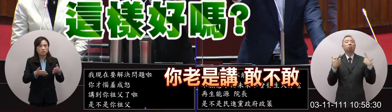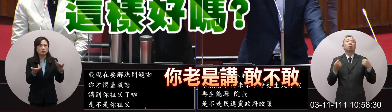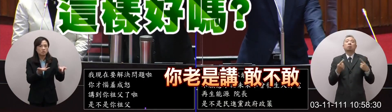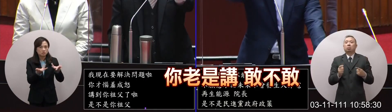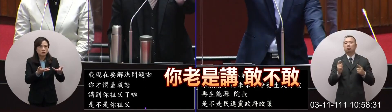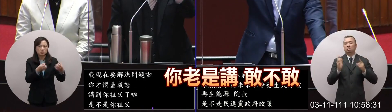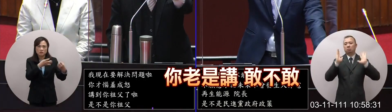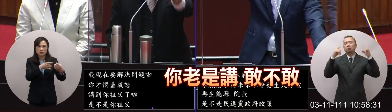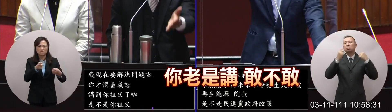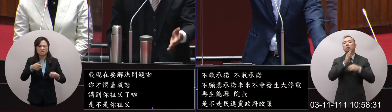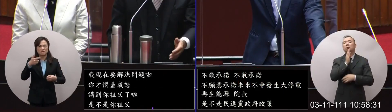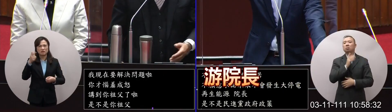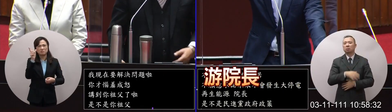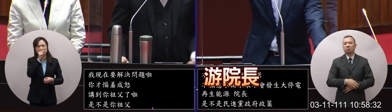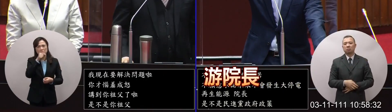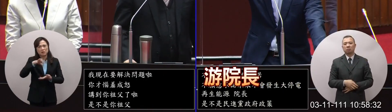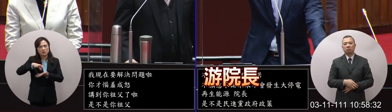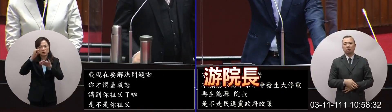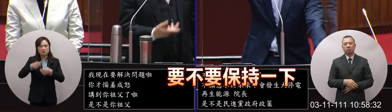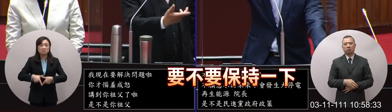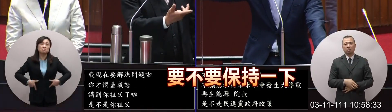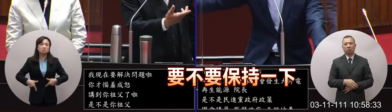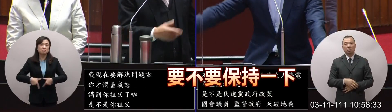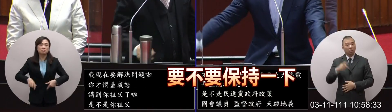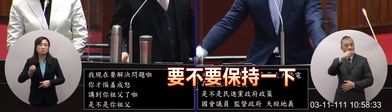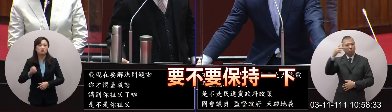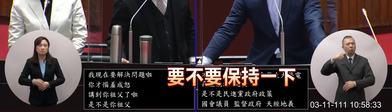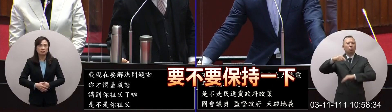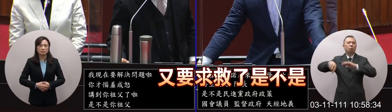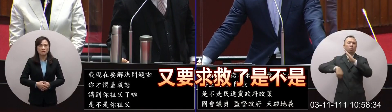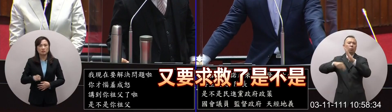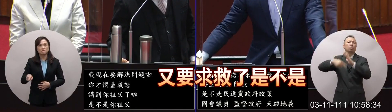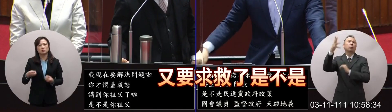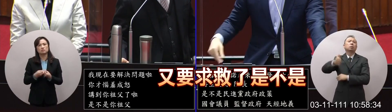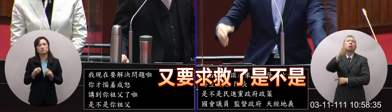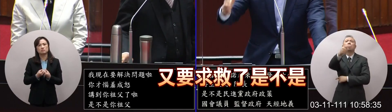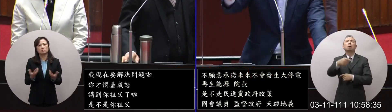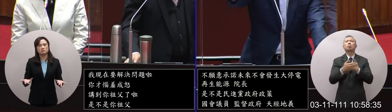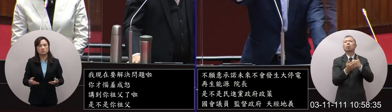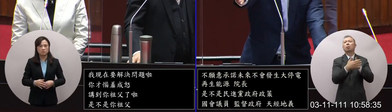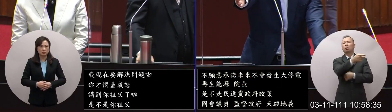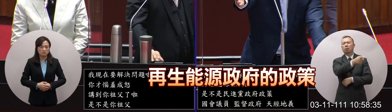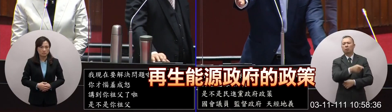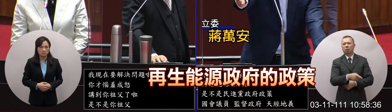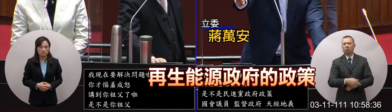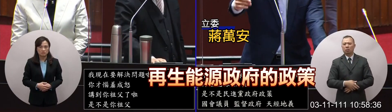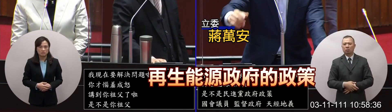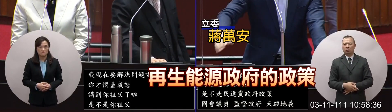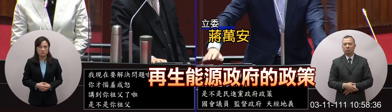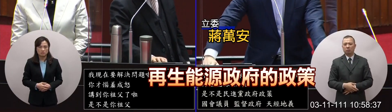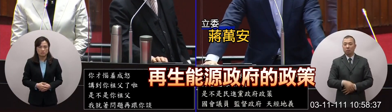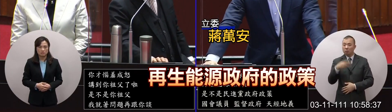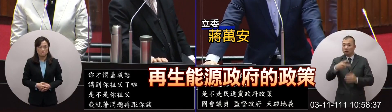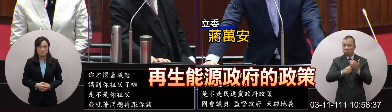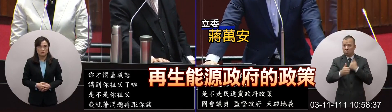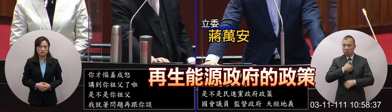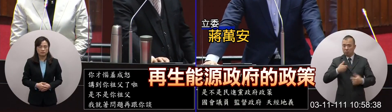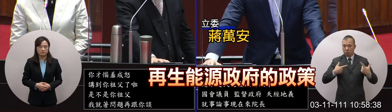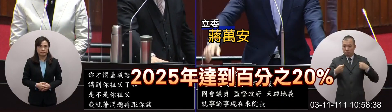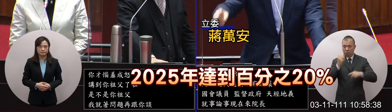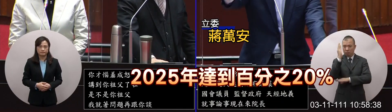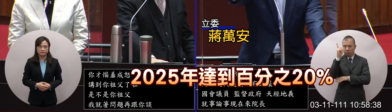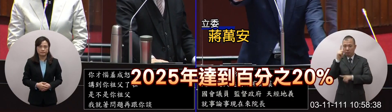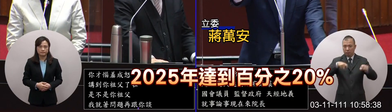院长， 你老实讲，敢不敢？ 刘院长，要不要支持一下？ 要怎么求救了？是不是？ 再生能源政府的政